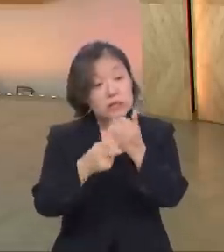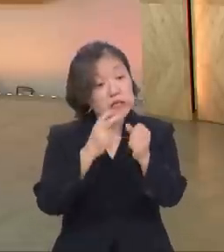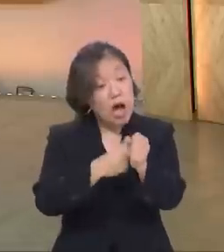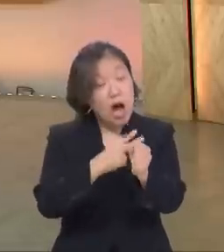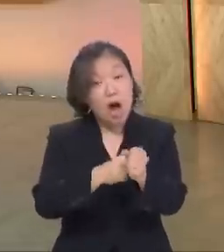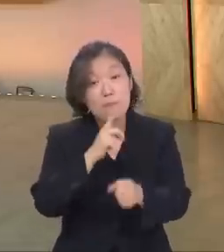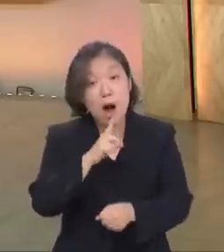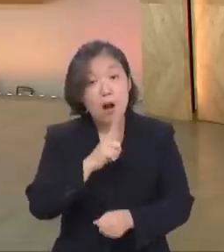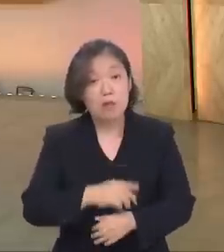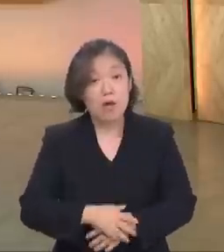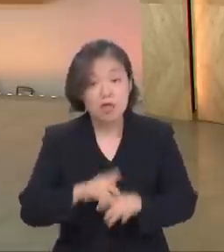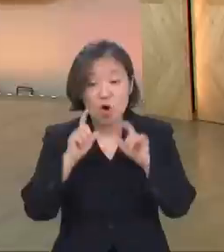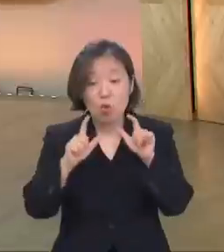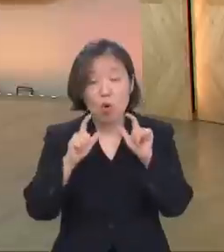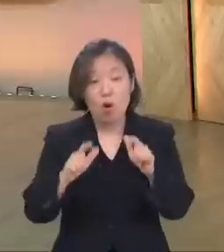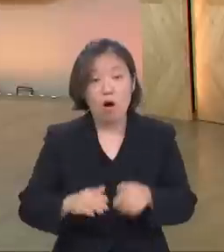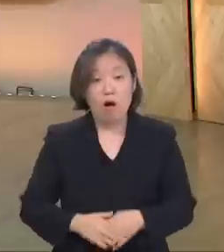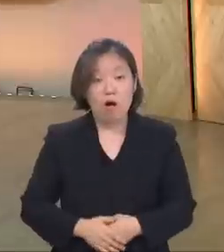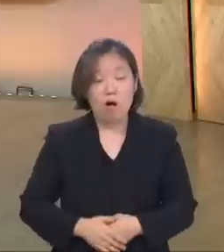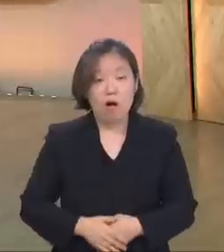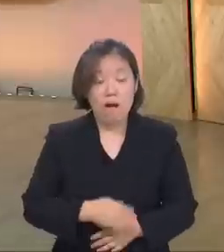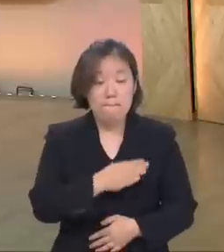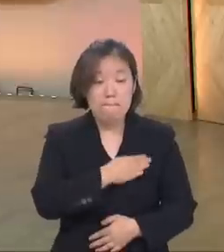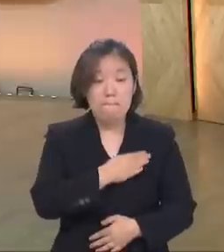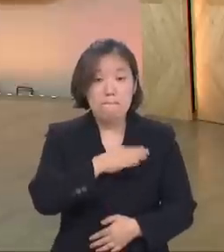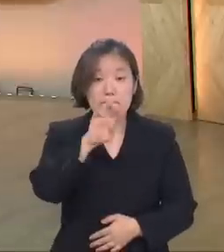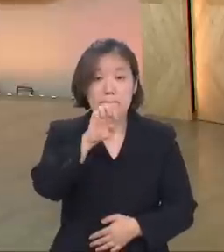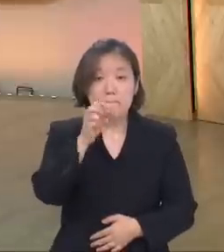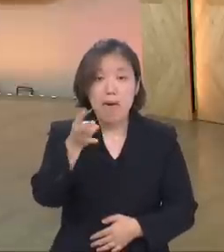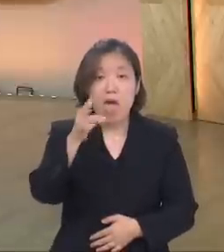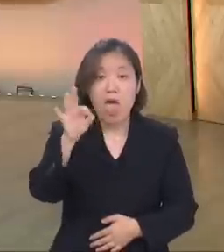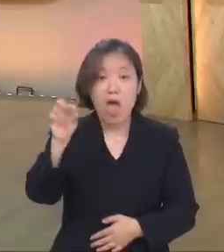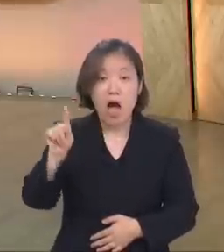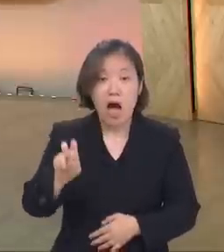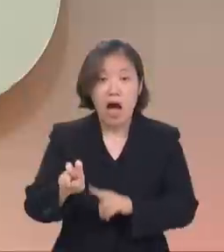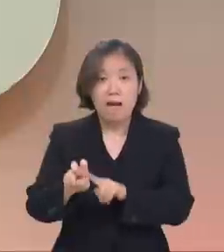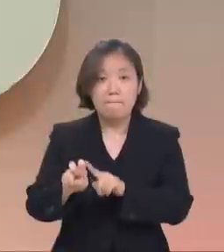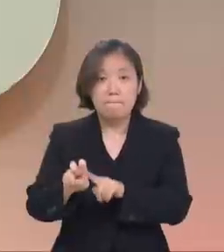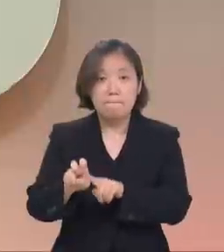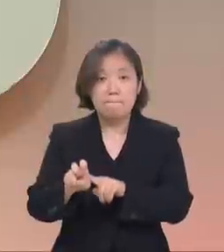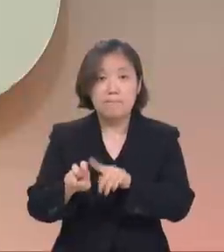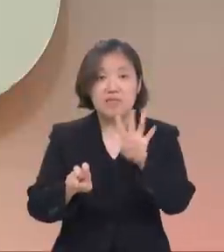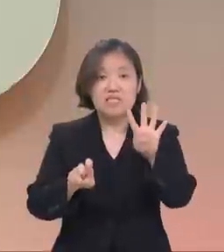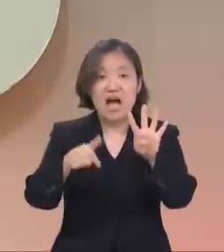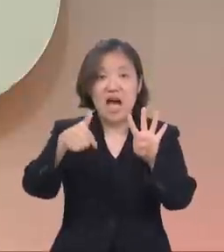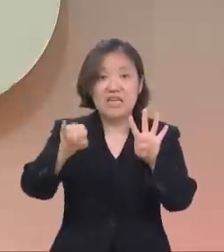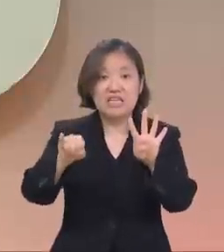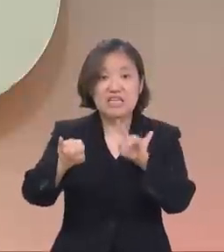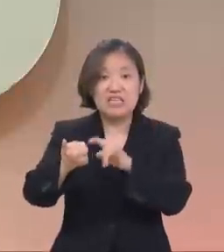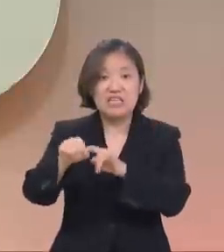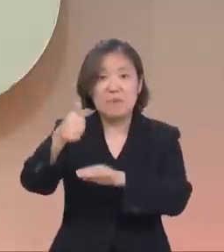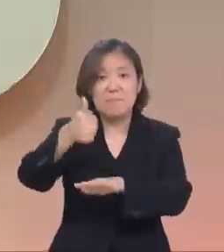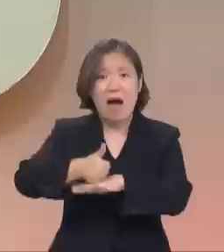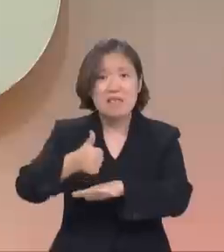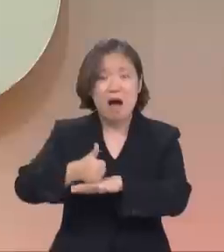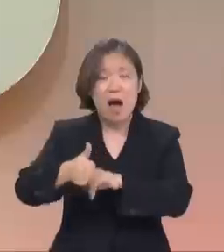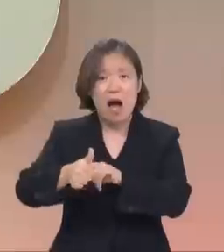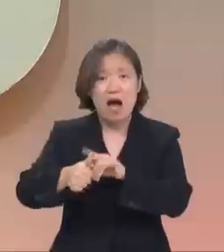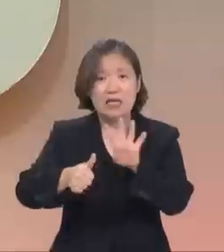폐암 4기입니다 폐암 폐암 4기입니다 앞으로